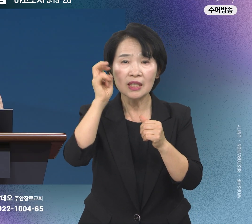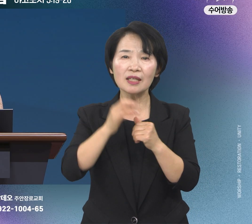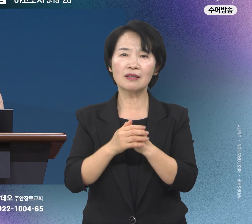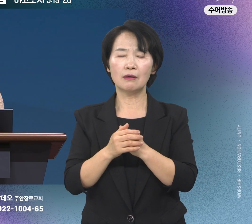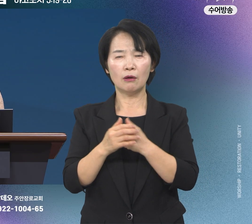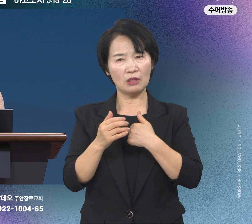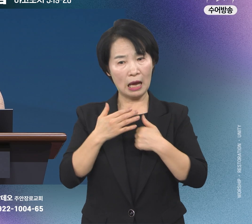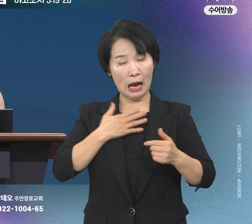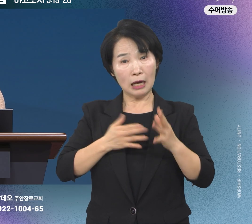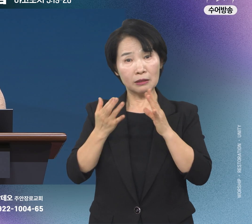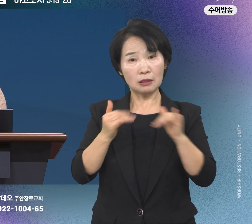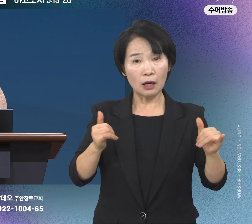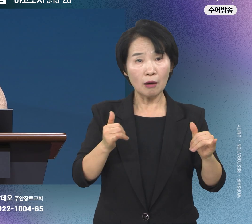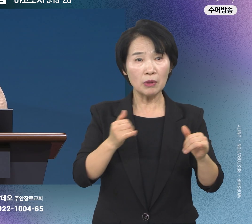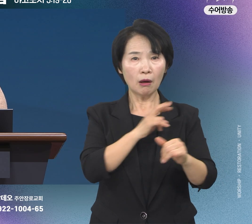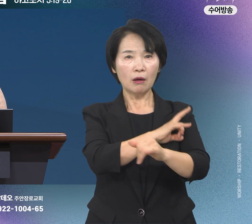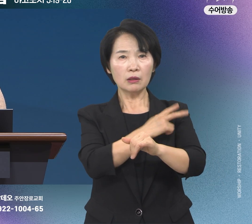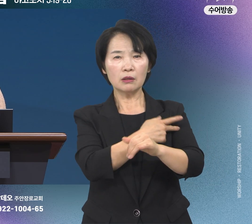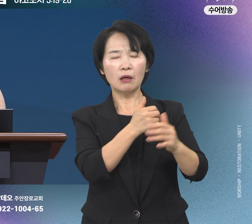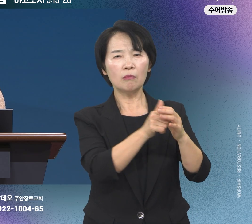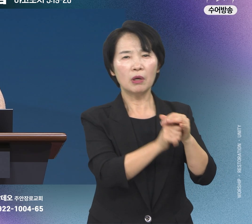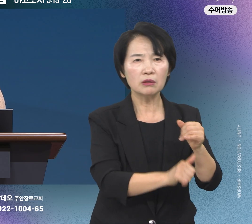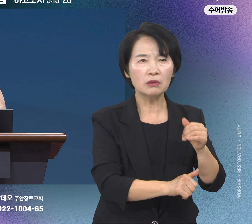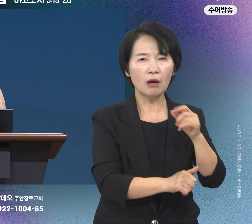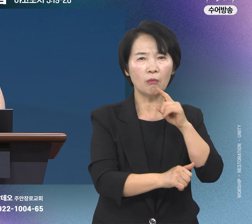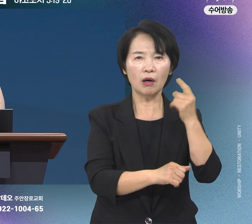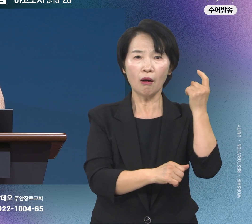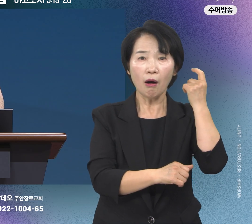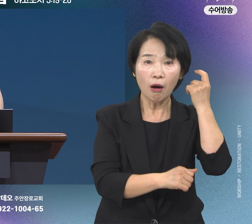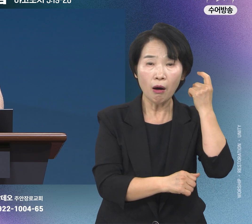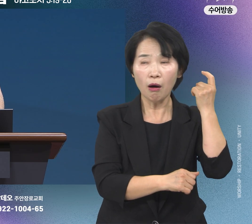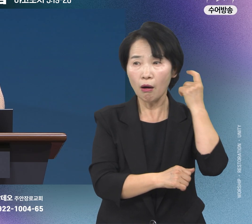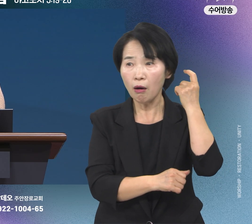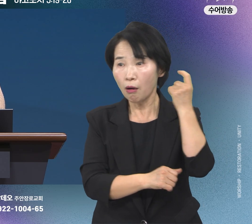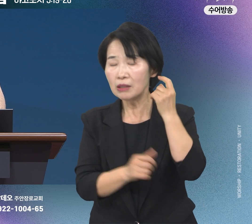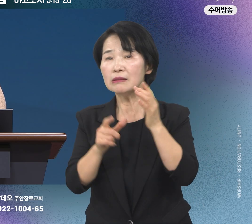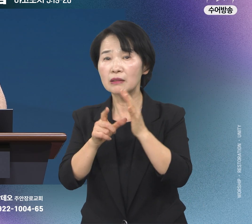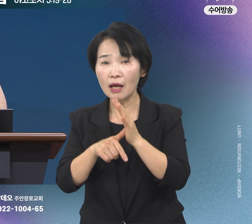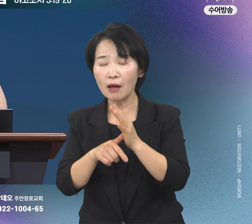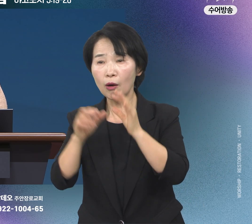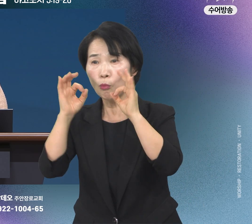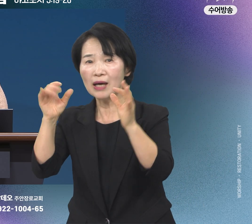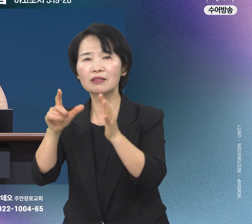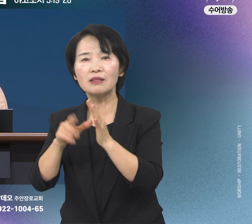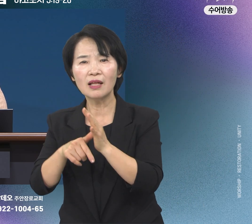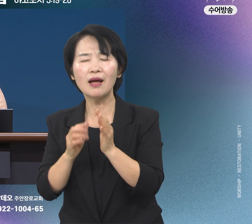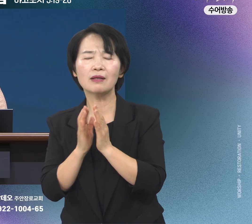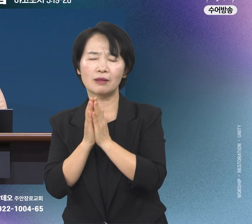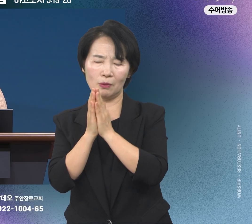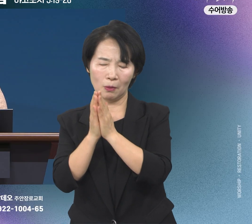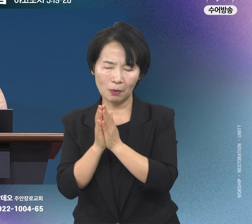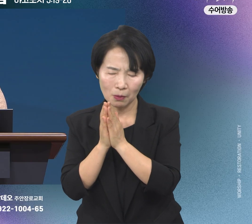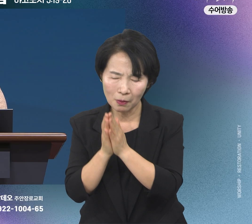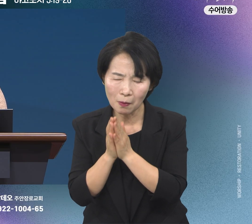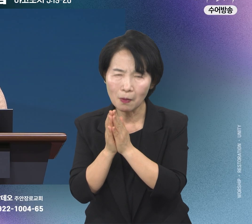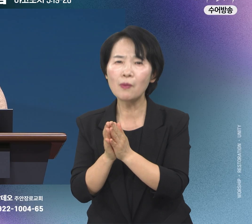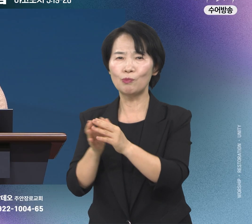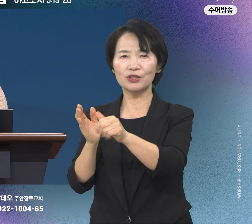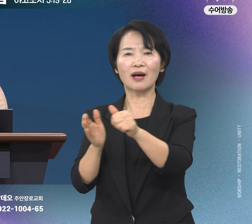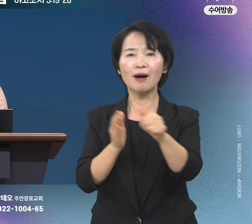내 지인이 이단에 빠졌다는 소식을 듣거든 그런 자들을 보았을 때 기도해 주세요.